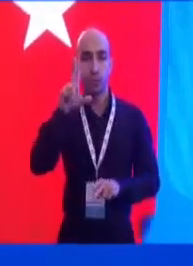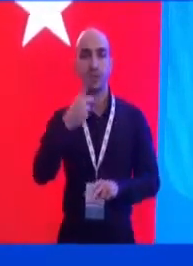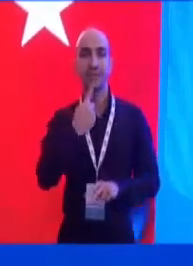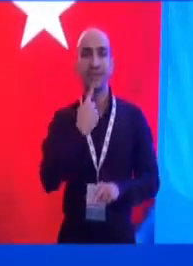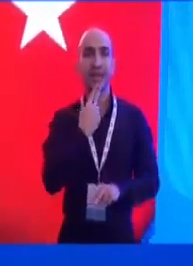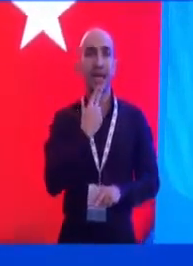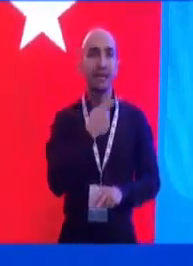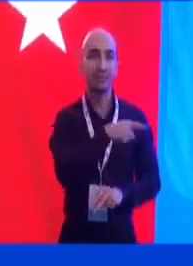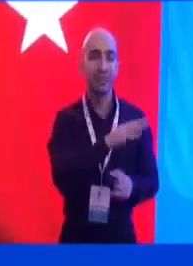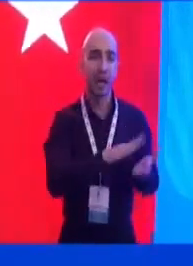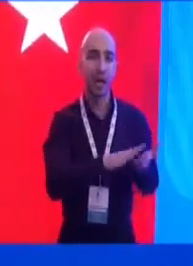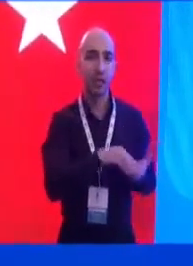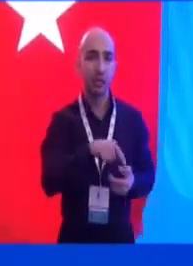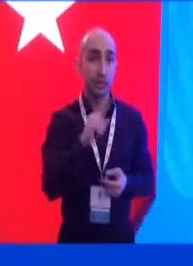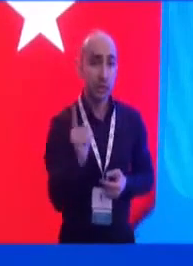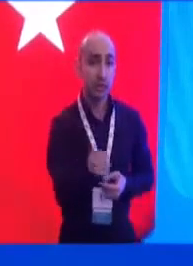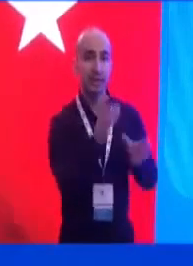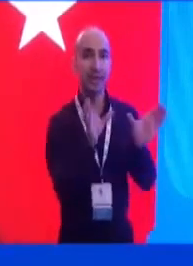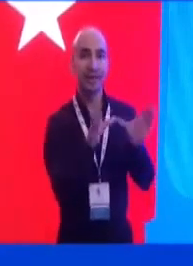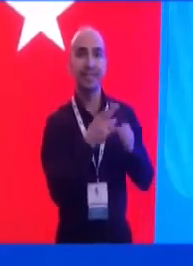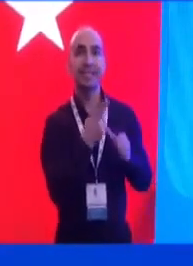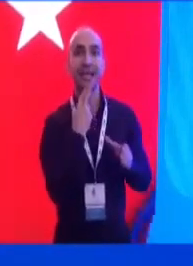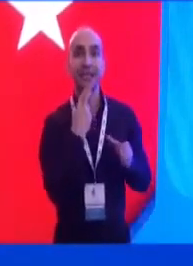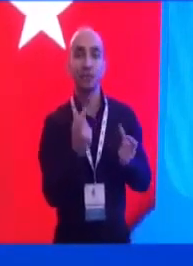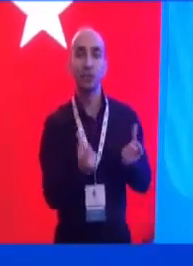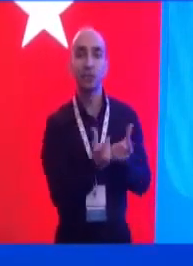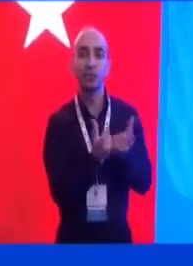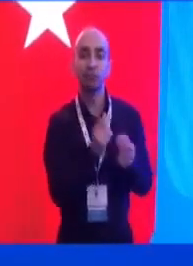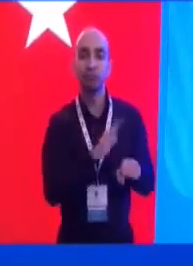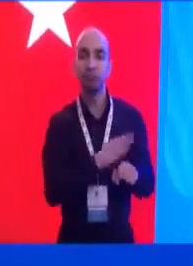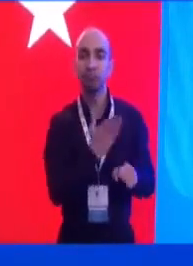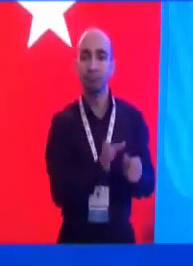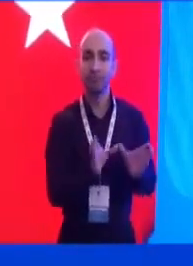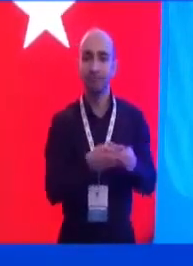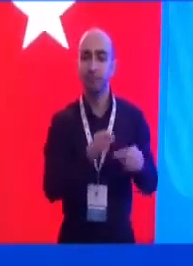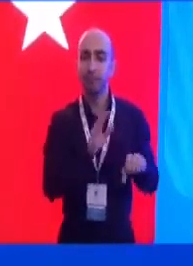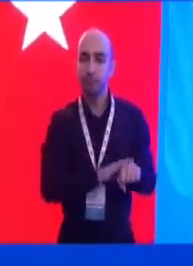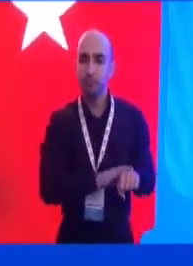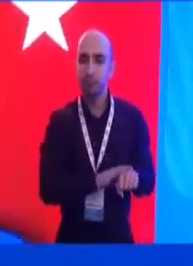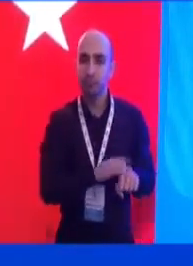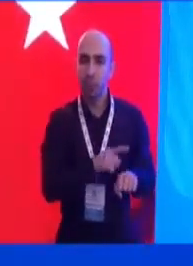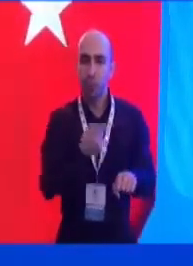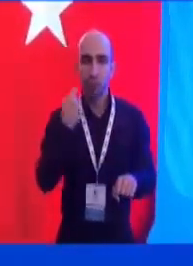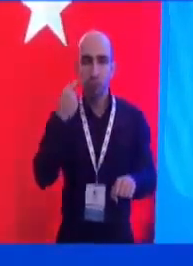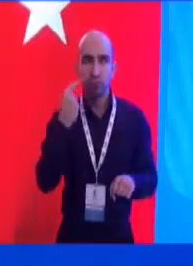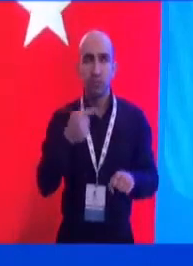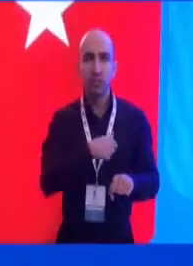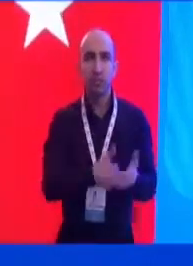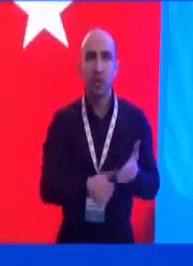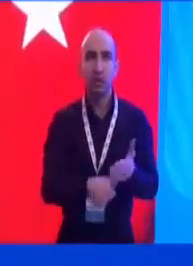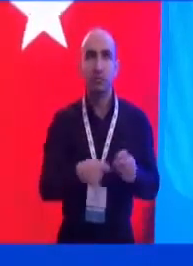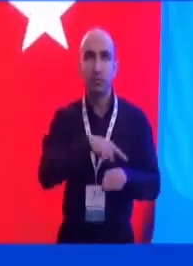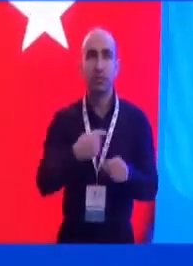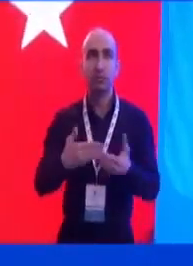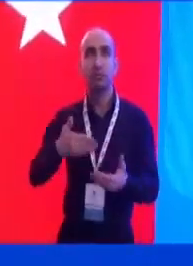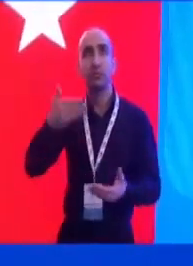kadın şurasını toplamıştı. Henüz daha Cumhuriyet bile ilan edilmemiş. O günlerde gelen tüm